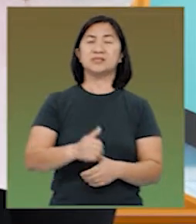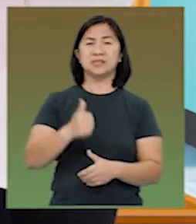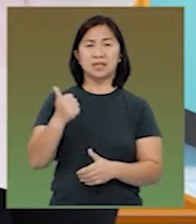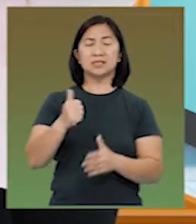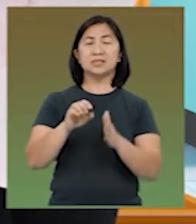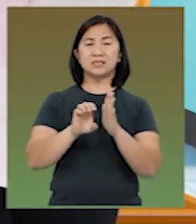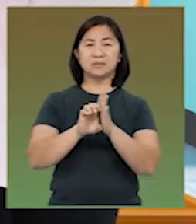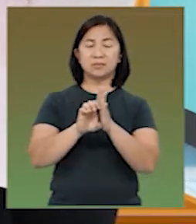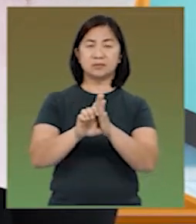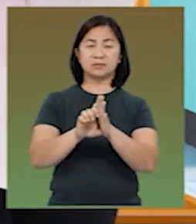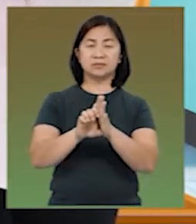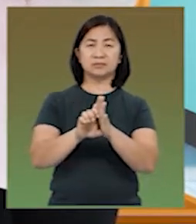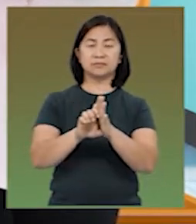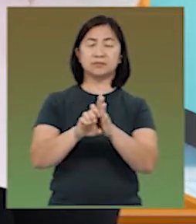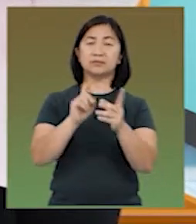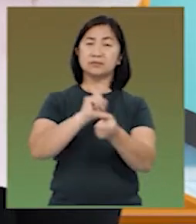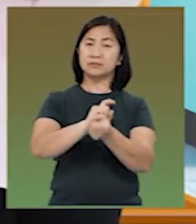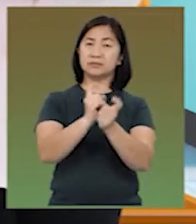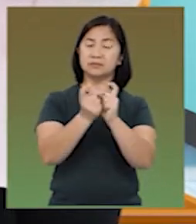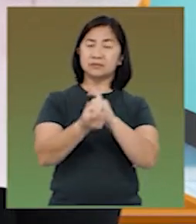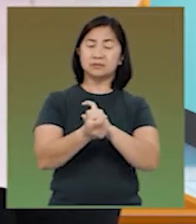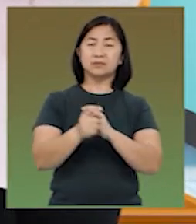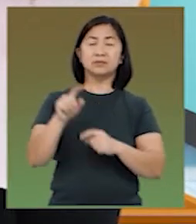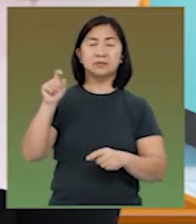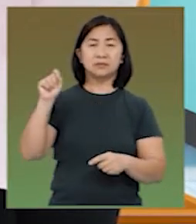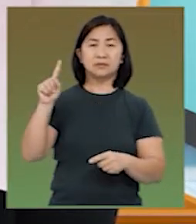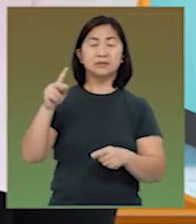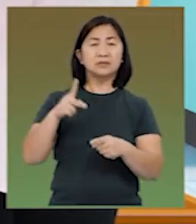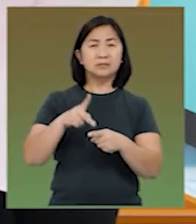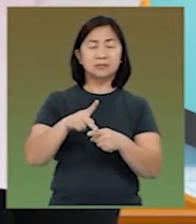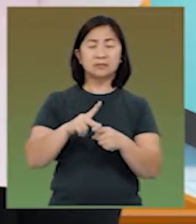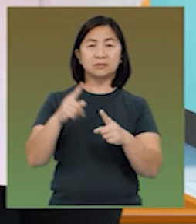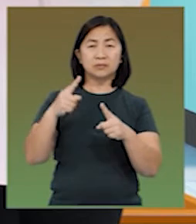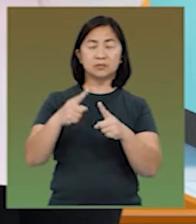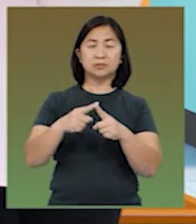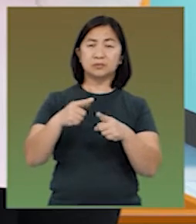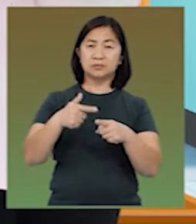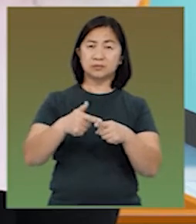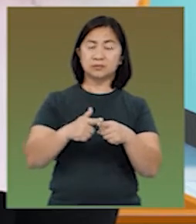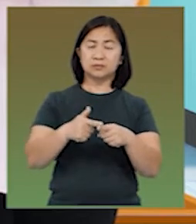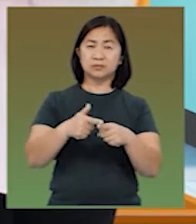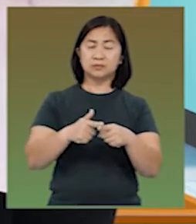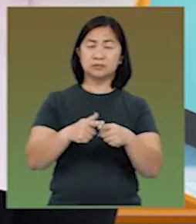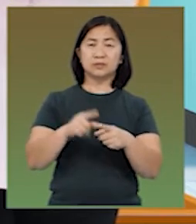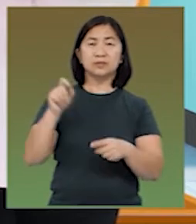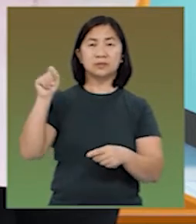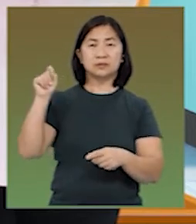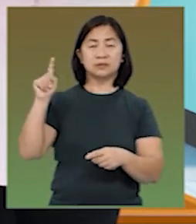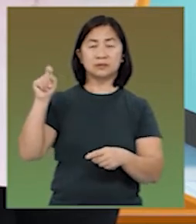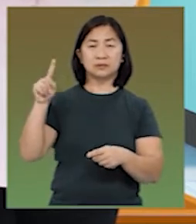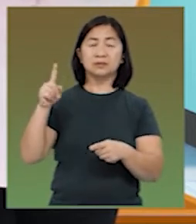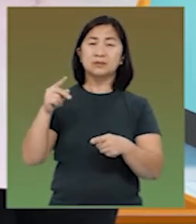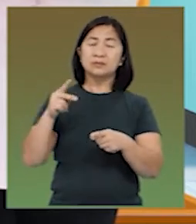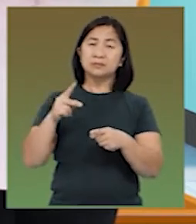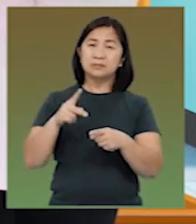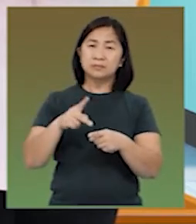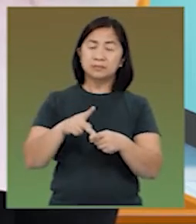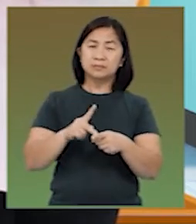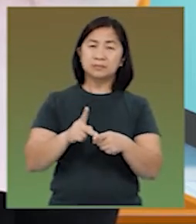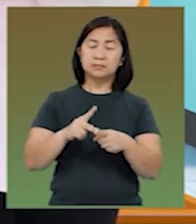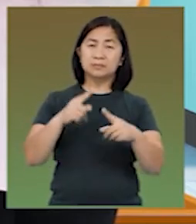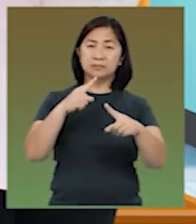Here is another example. Let's convert 11 kilograms to grams.